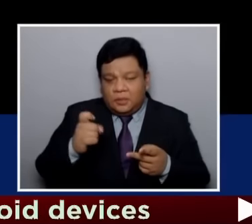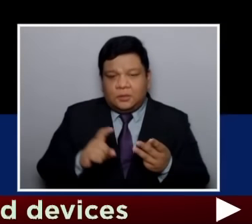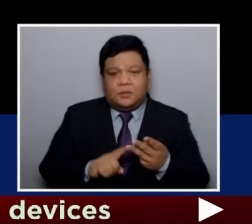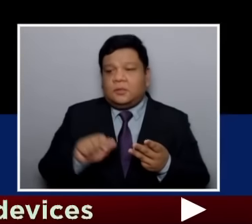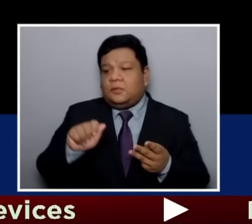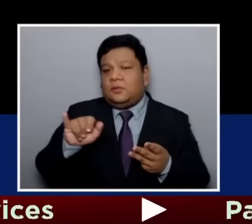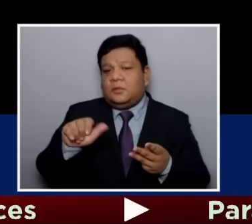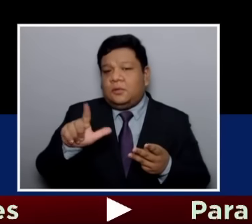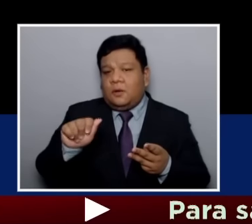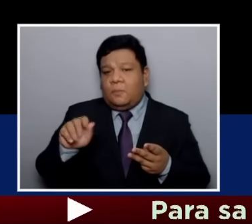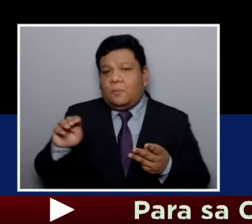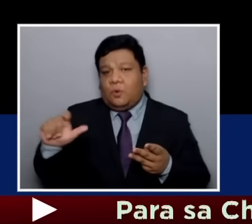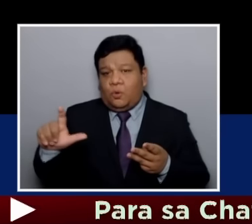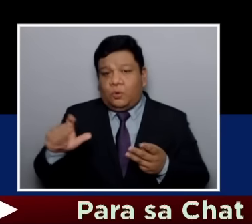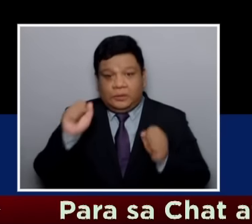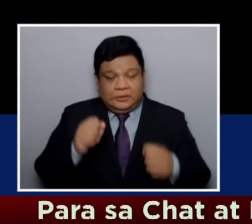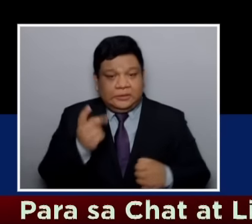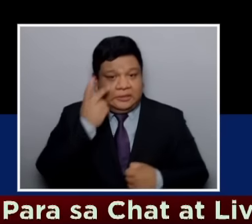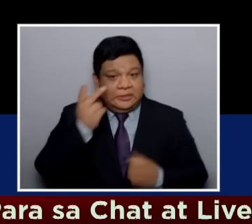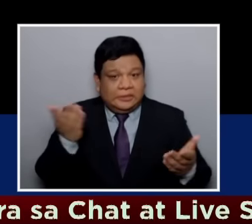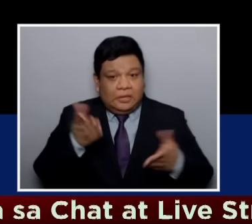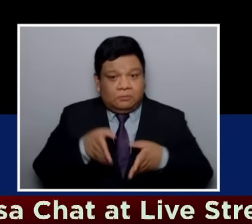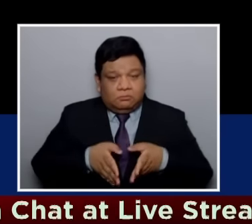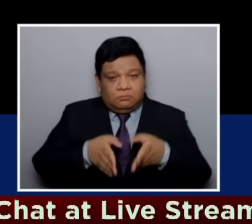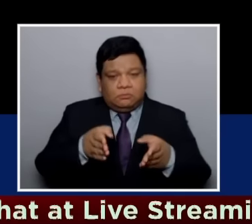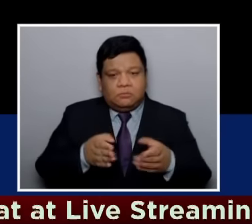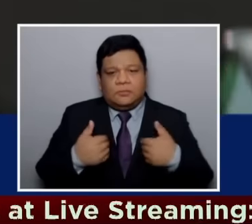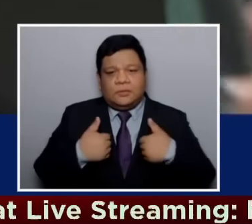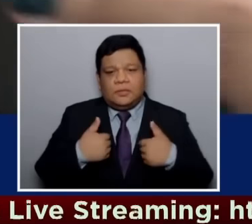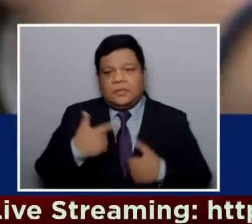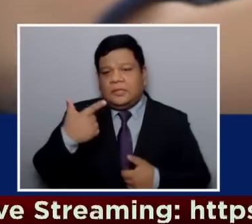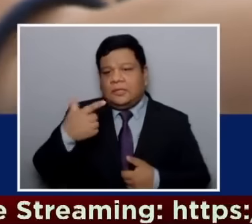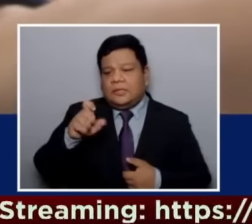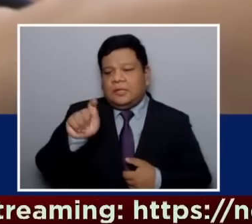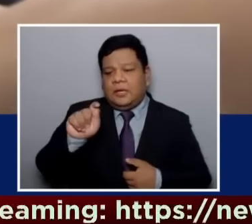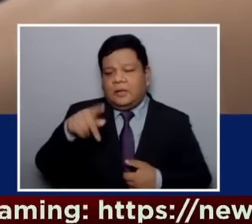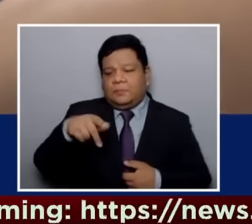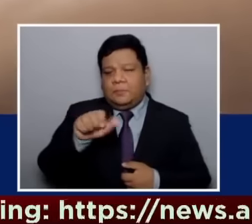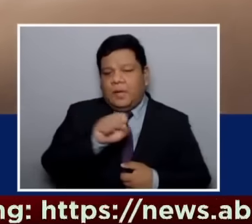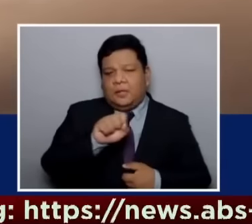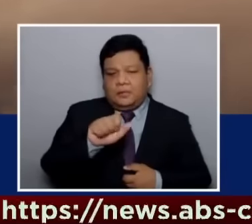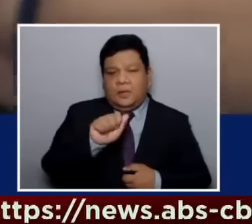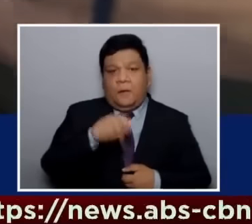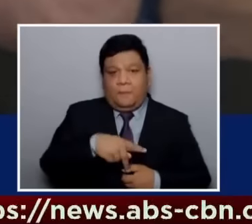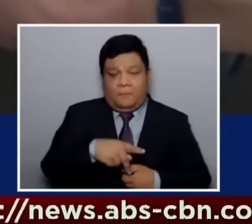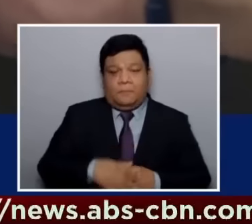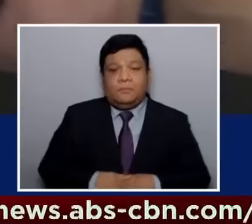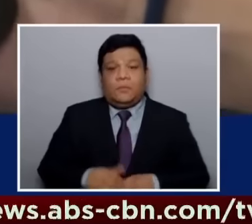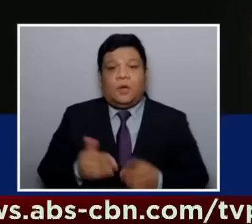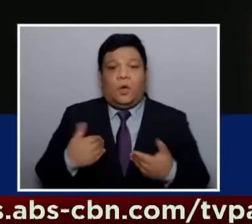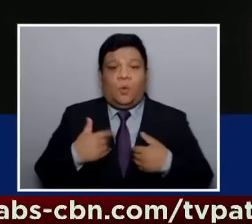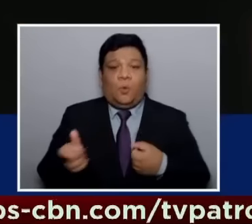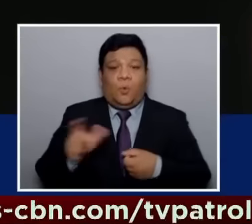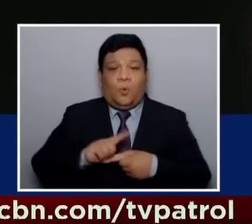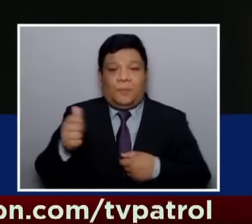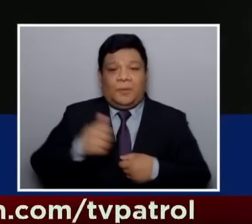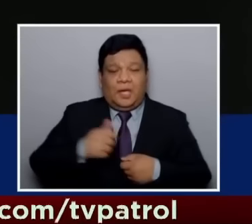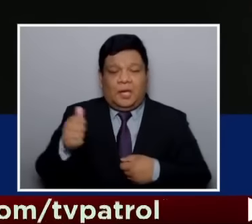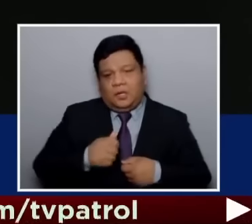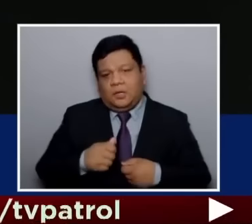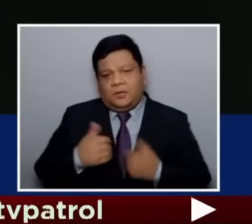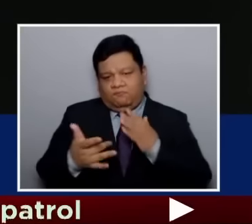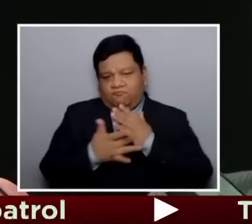ang ruta sa pamamagitan ng pag-download ng Get Pass app. Digital na rin ang pagluload ng pasahe. So dun sa mga